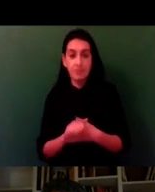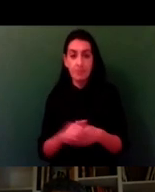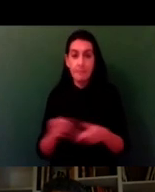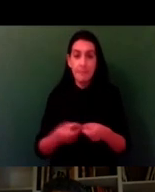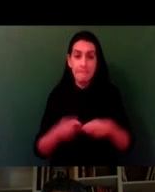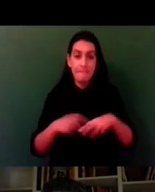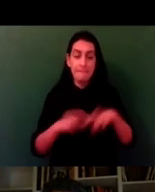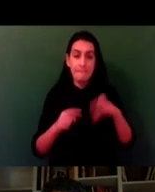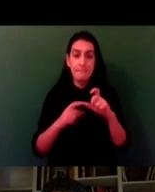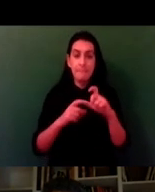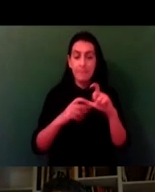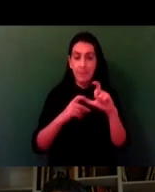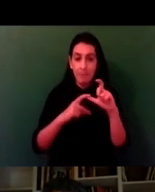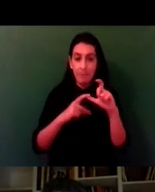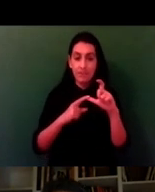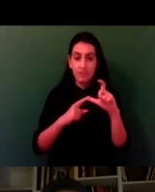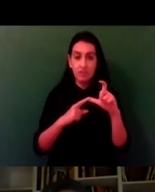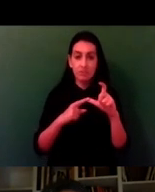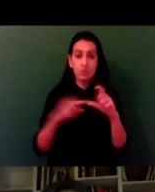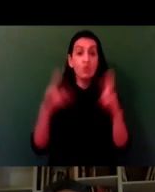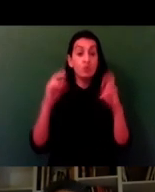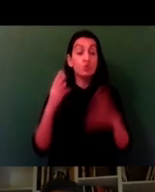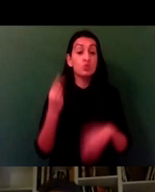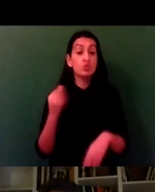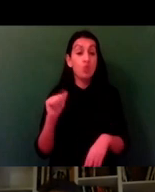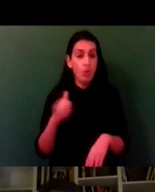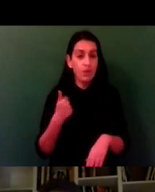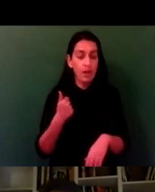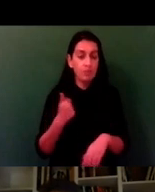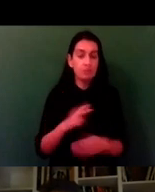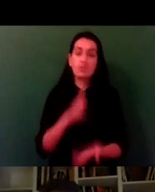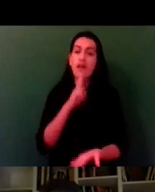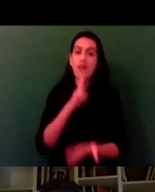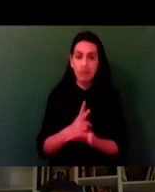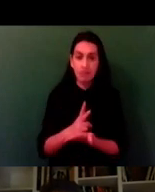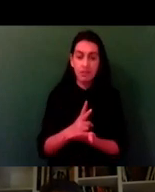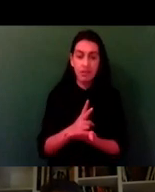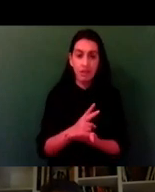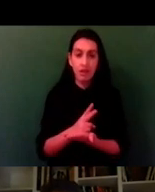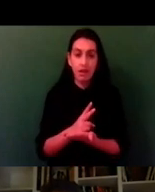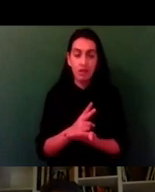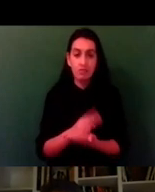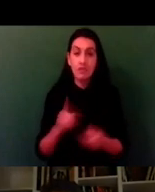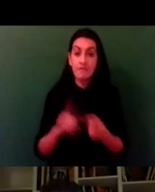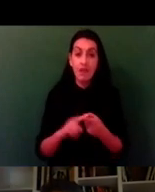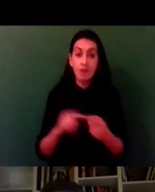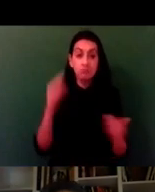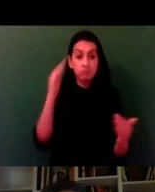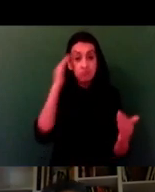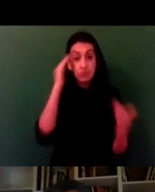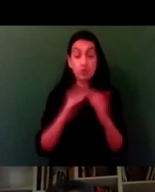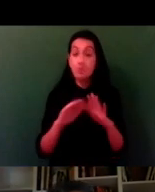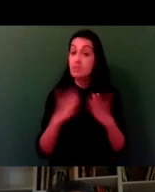süreç yürütülse de idare ve karar merci bunu uygulamaya ne kadar katacak? Katabilecek mi? Katmaya hangi